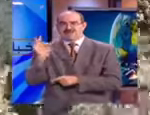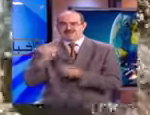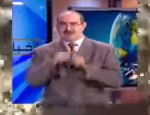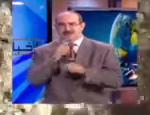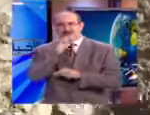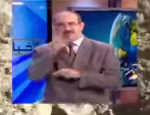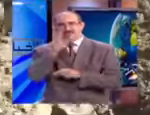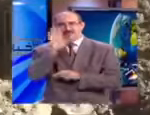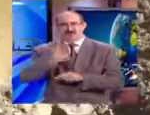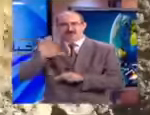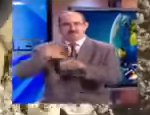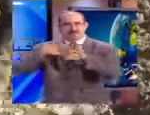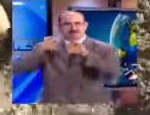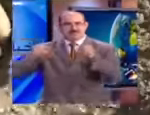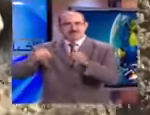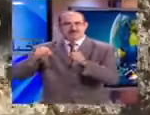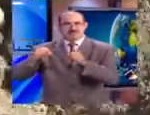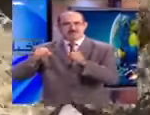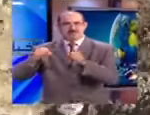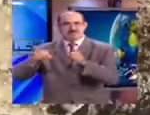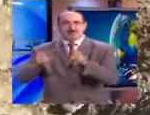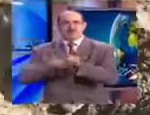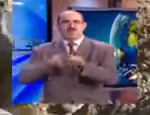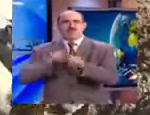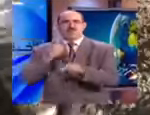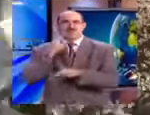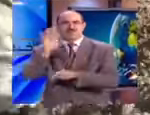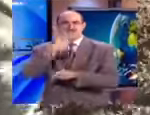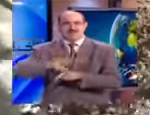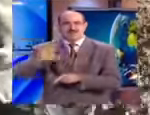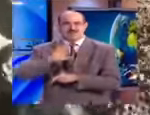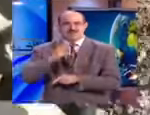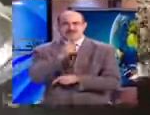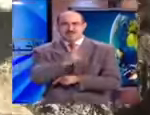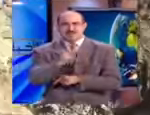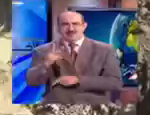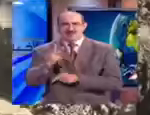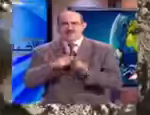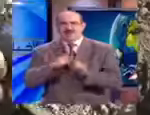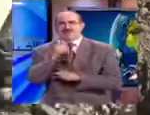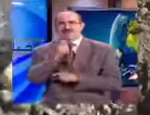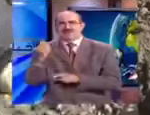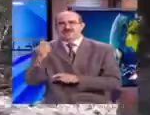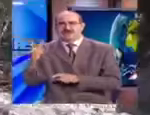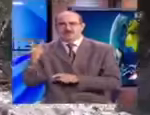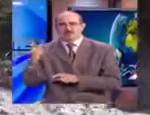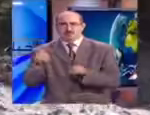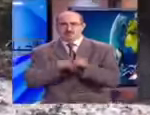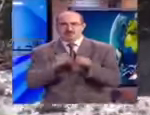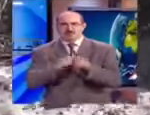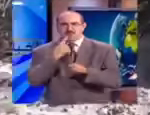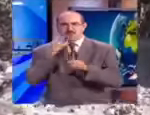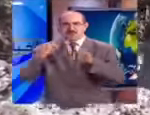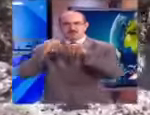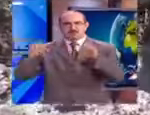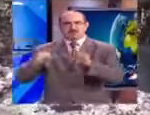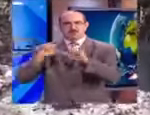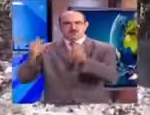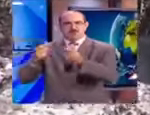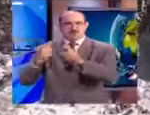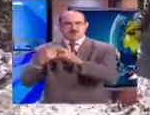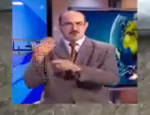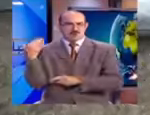إقليم تستولي عليه باكو بعد كل من إقليمي كالباجار وأغدام اللذين سيطرت عليهما قبل